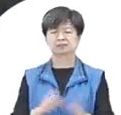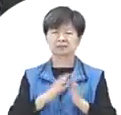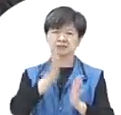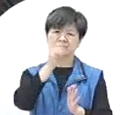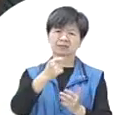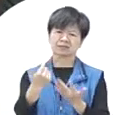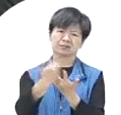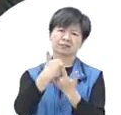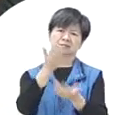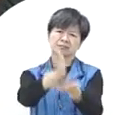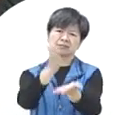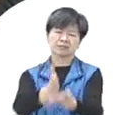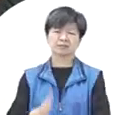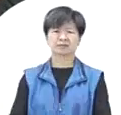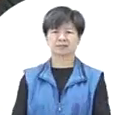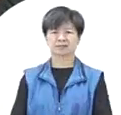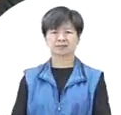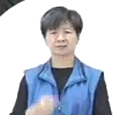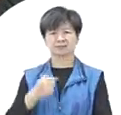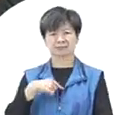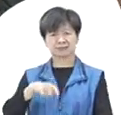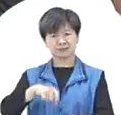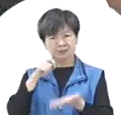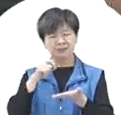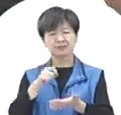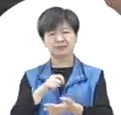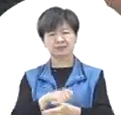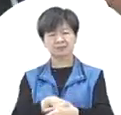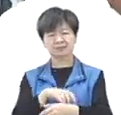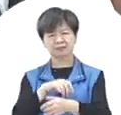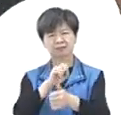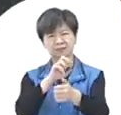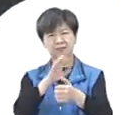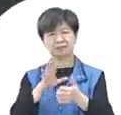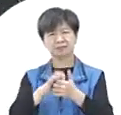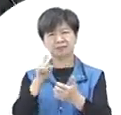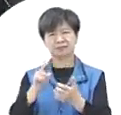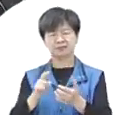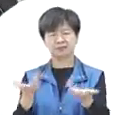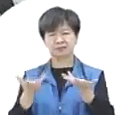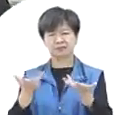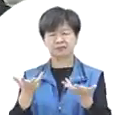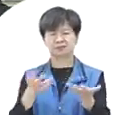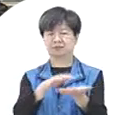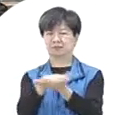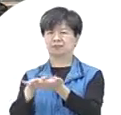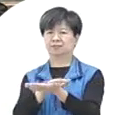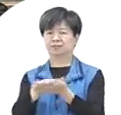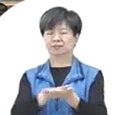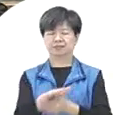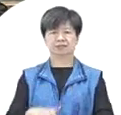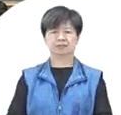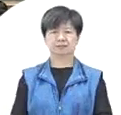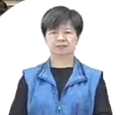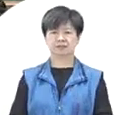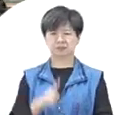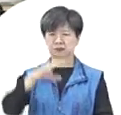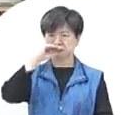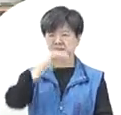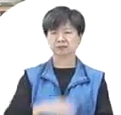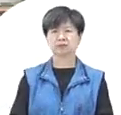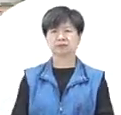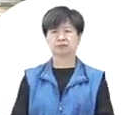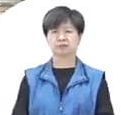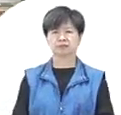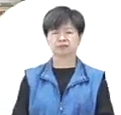插话，我们只是跟你点名问题，你一直插话让事情模糊焦点。来，我们开始放